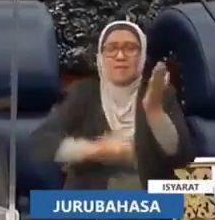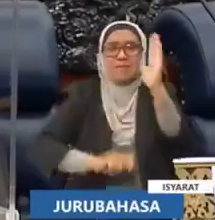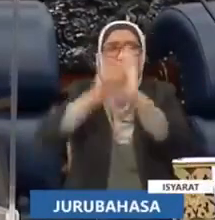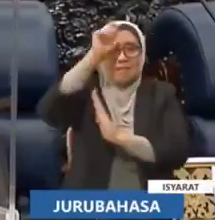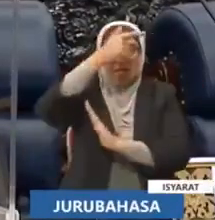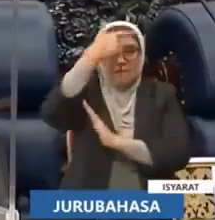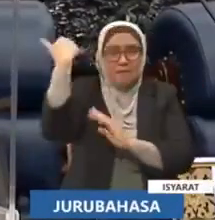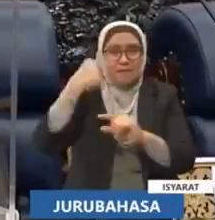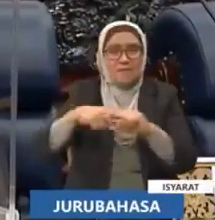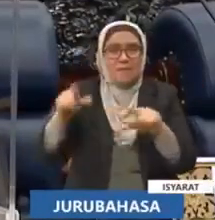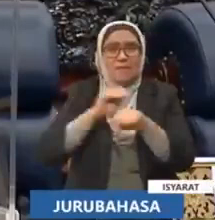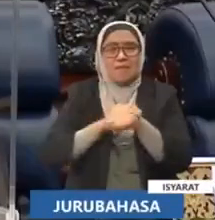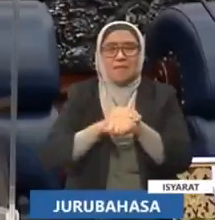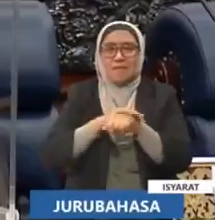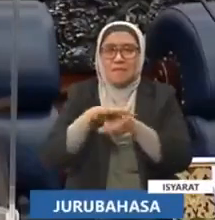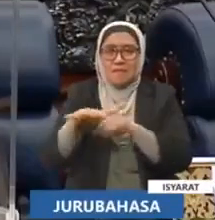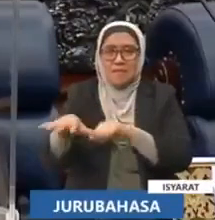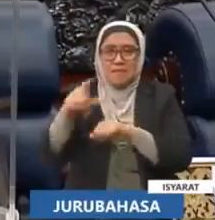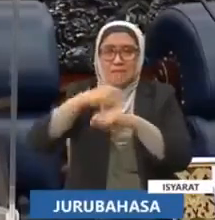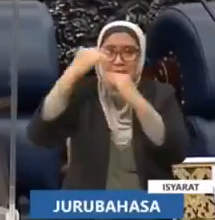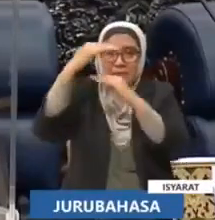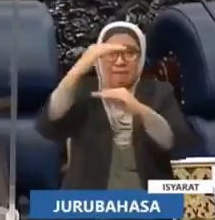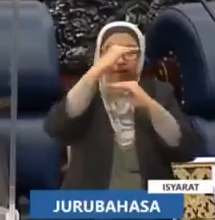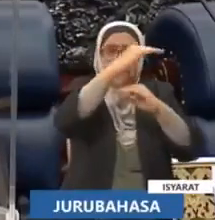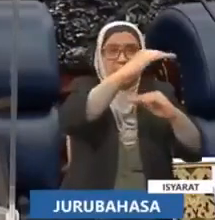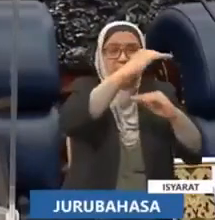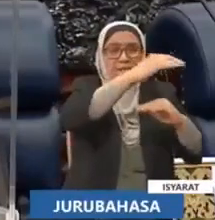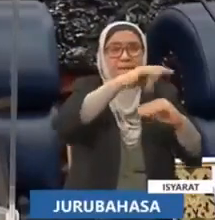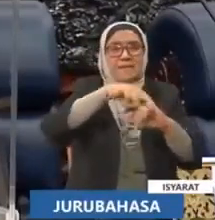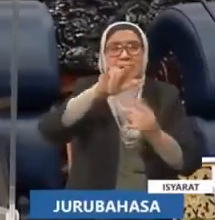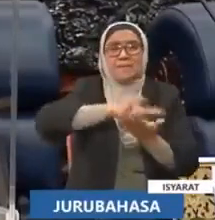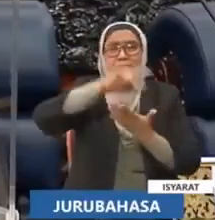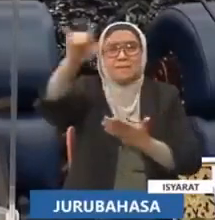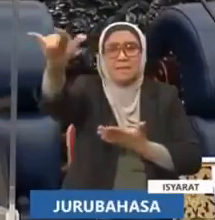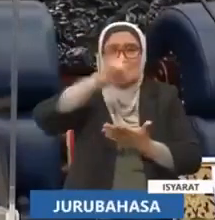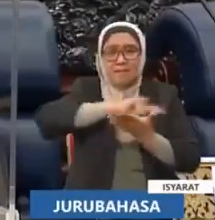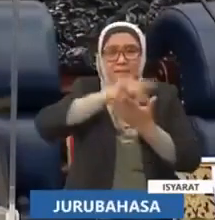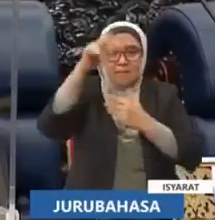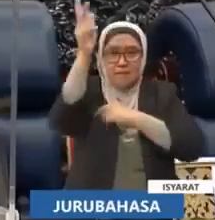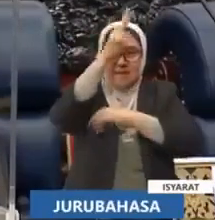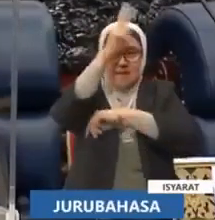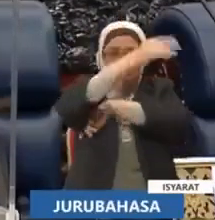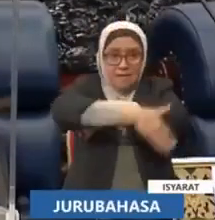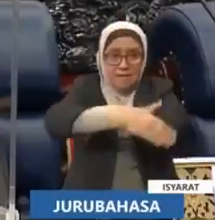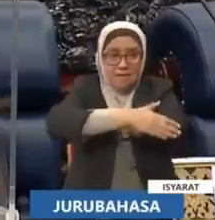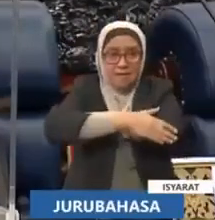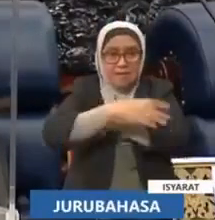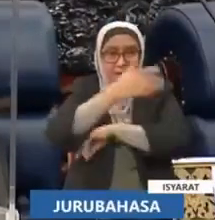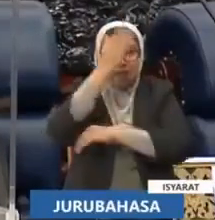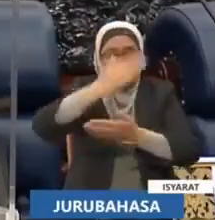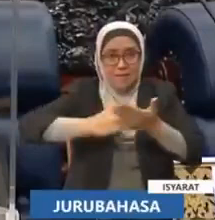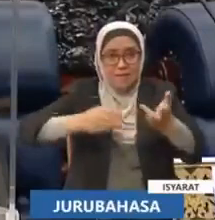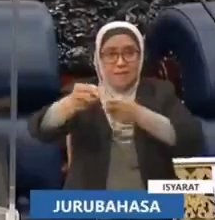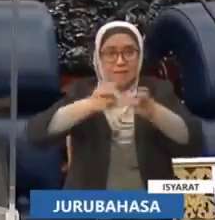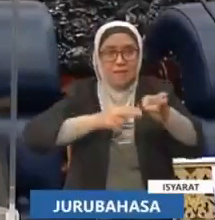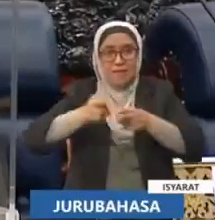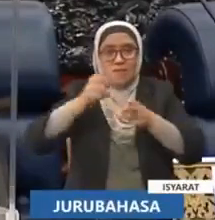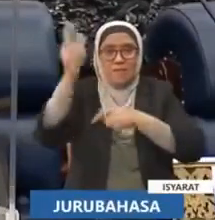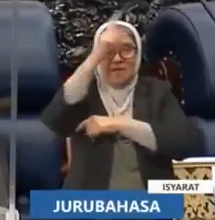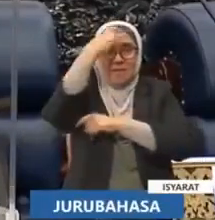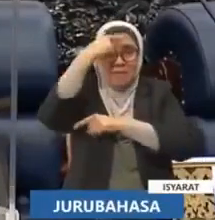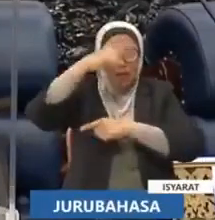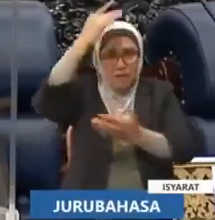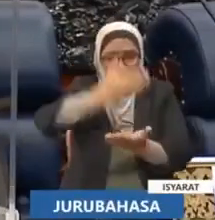kepada pelaksanaan hard capacity penerbangan oleh kerajaan negeri sebagai sebahagian daripada usaha kerajaan untuk membendung penularan